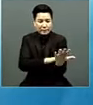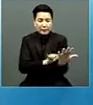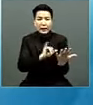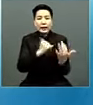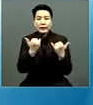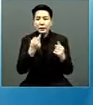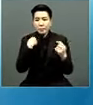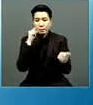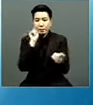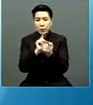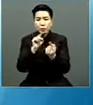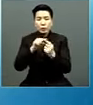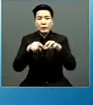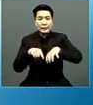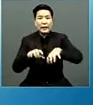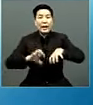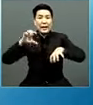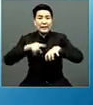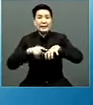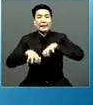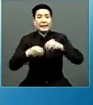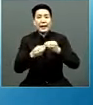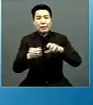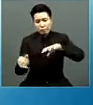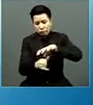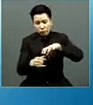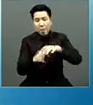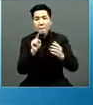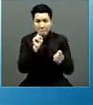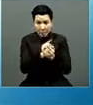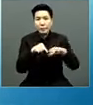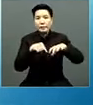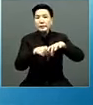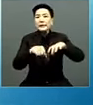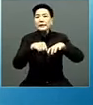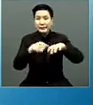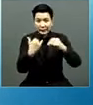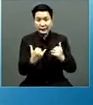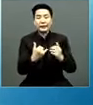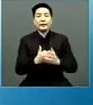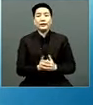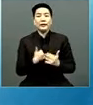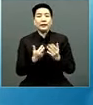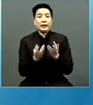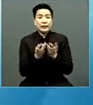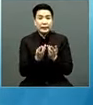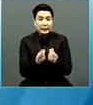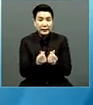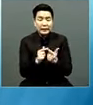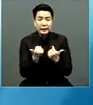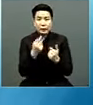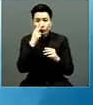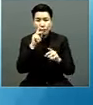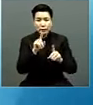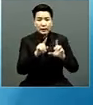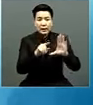พาะสถานที่กักกันที่รัฐจัดให้นะครับมาดูในรายละเอียดของกรา